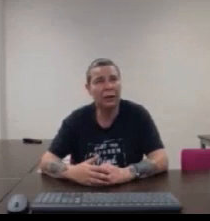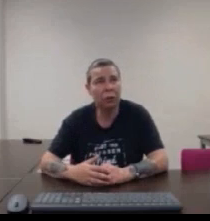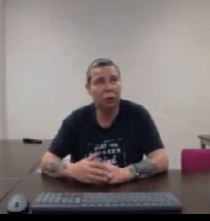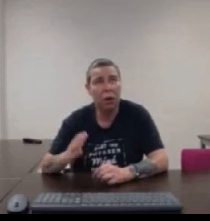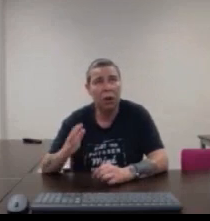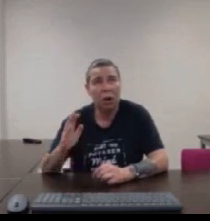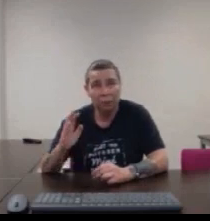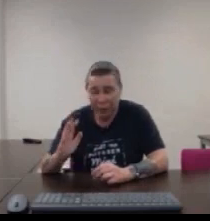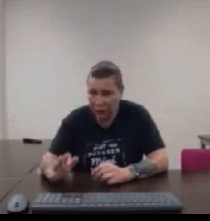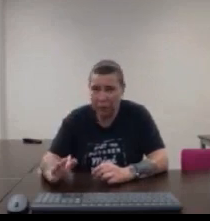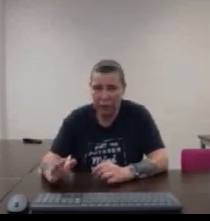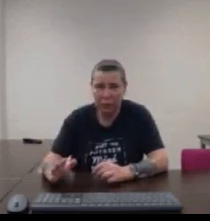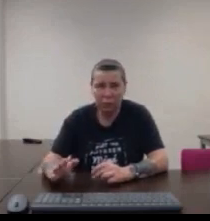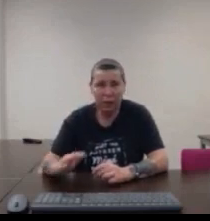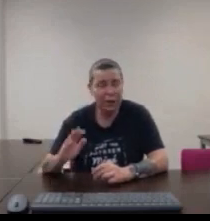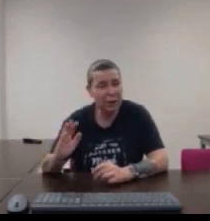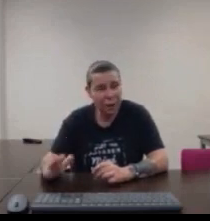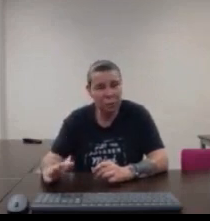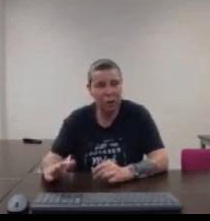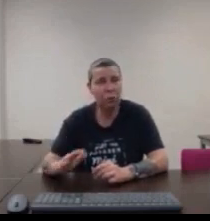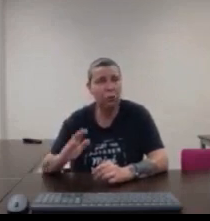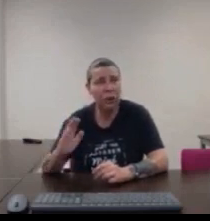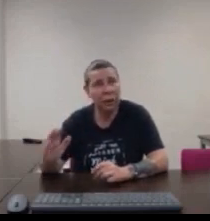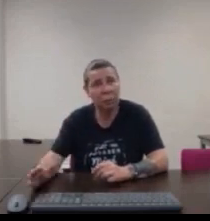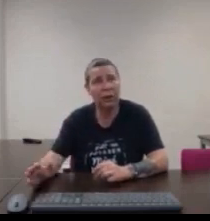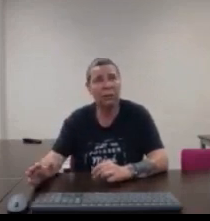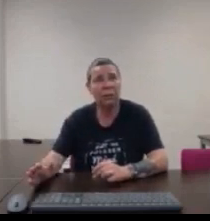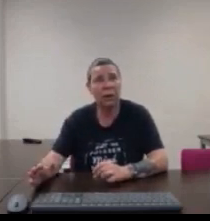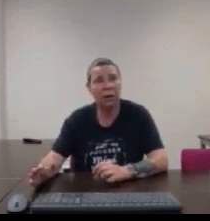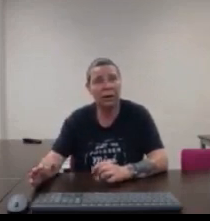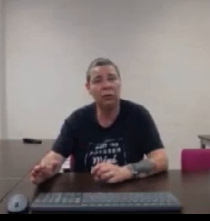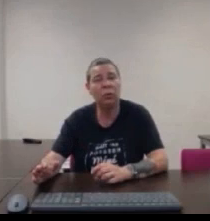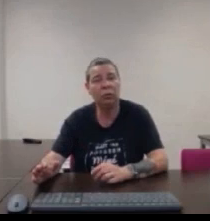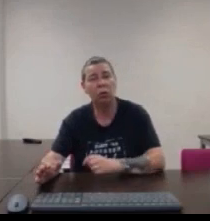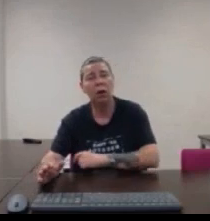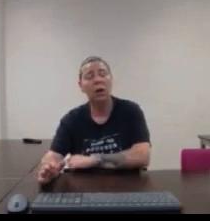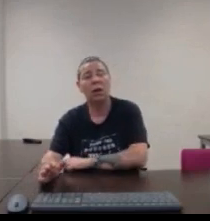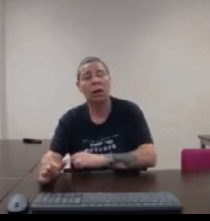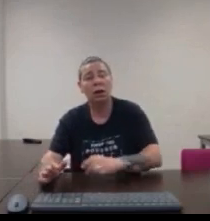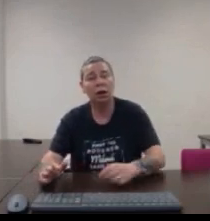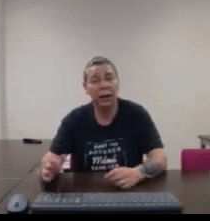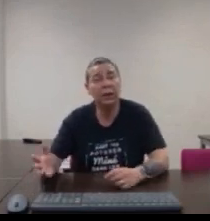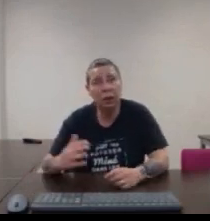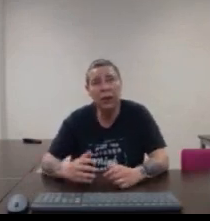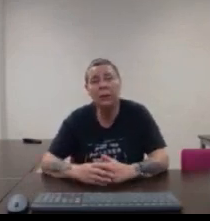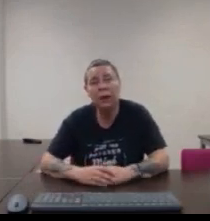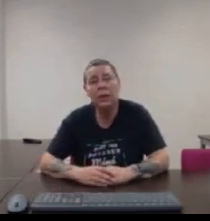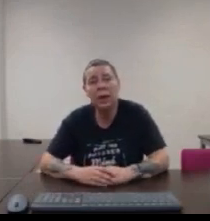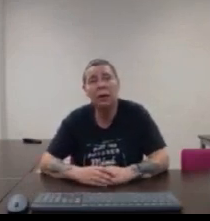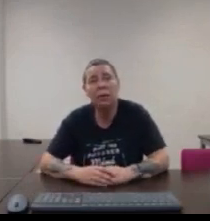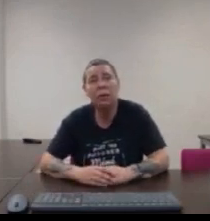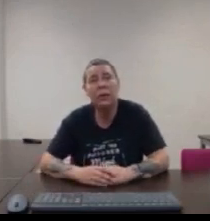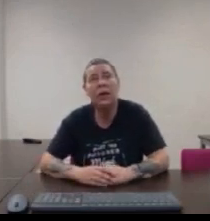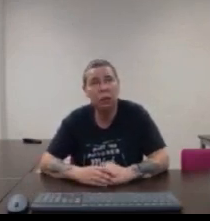pourrait réaliser ensemble, passez par votre médecin du travail, rapprochez-vous de lui, expliquez la situation et c'est lui qui fera